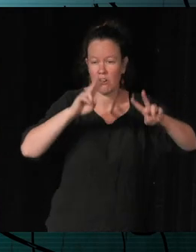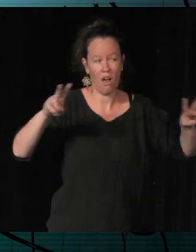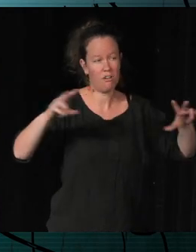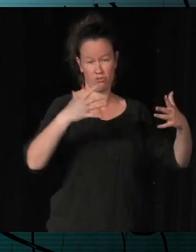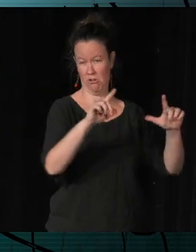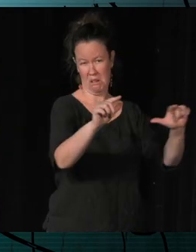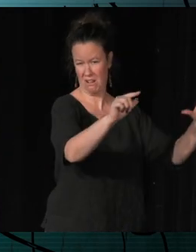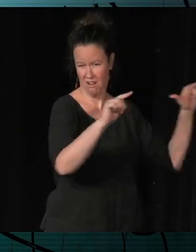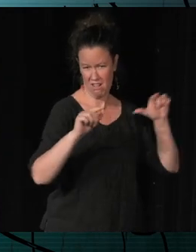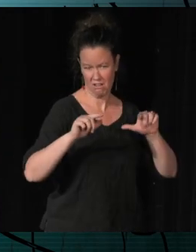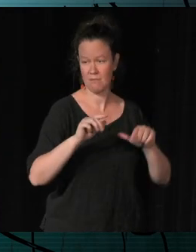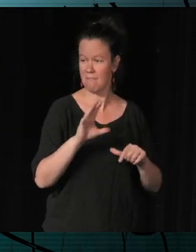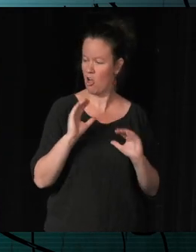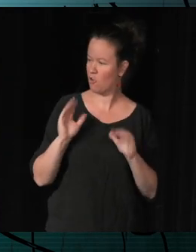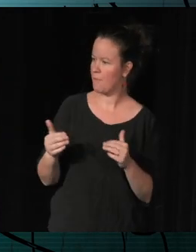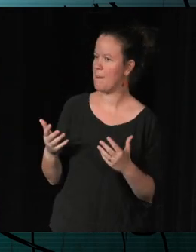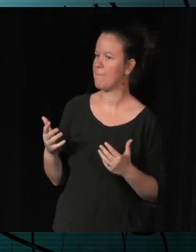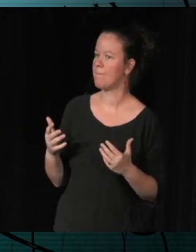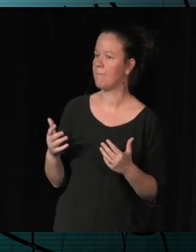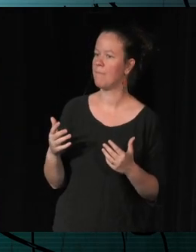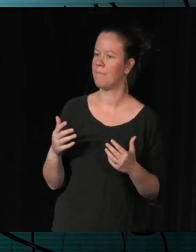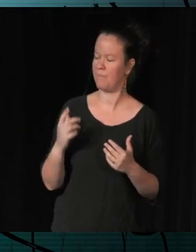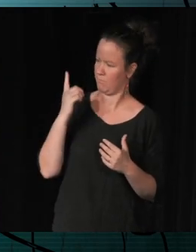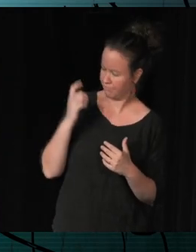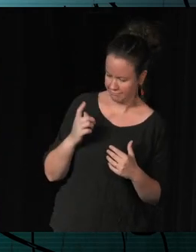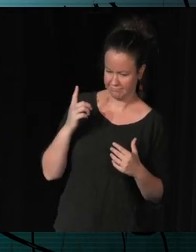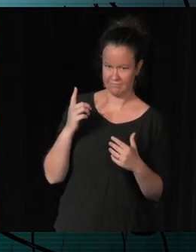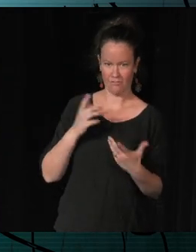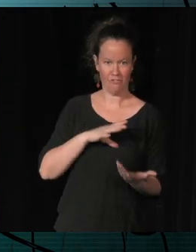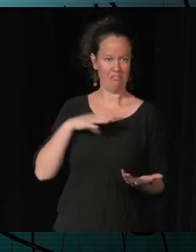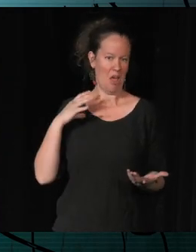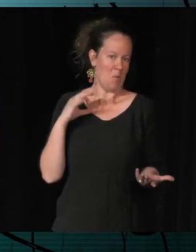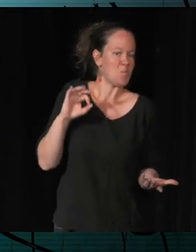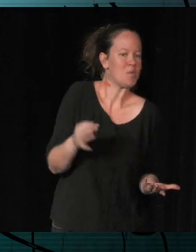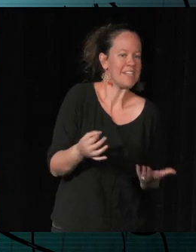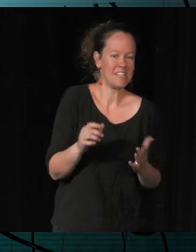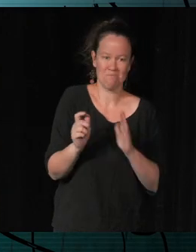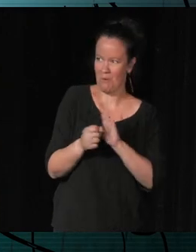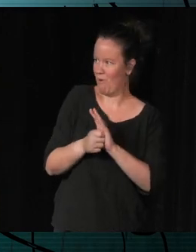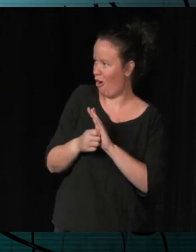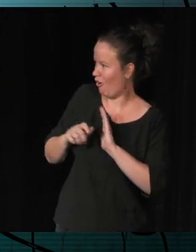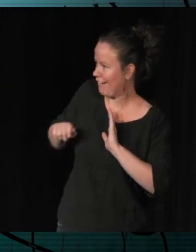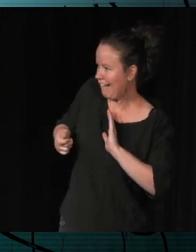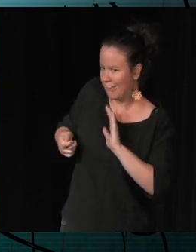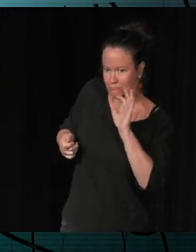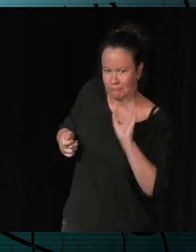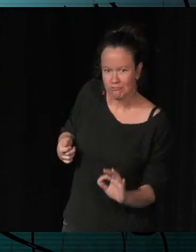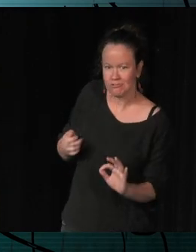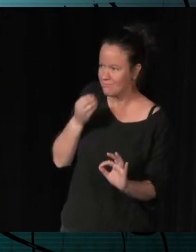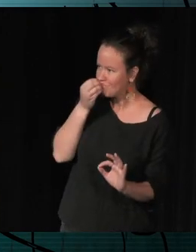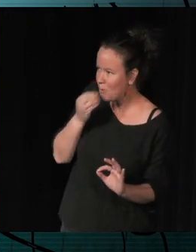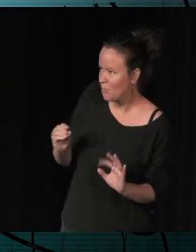bon voilà oui d'être quand même à l'arrivée très très fier de d'avoir été au bon moment au bon endroit et d'avoir été le